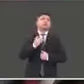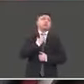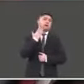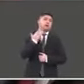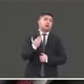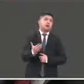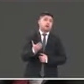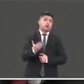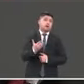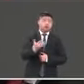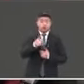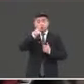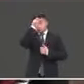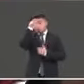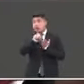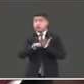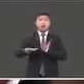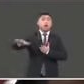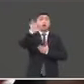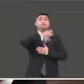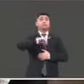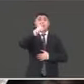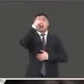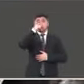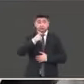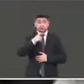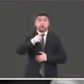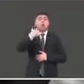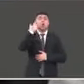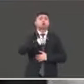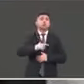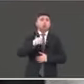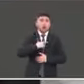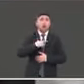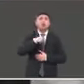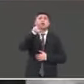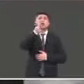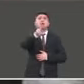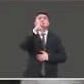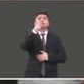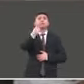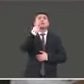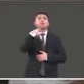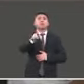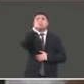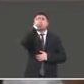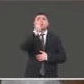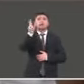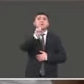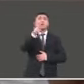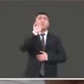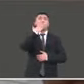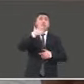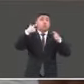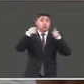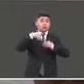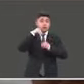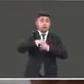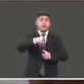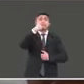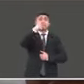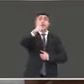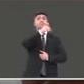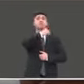ülke genelindeki resmi ve özel 71300 20 okulda 1